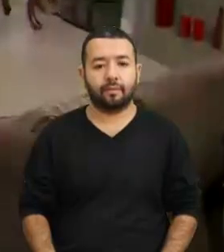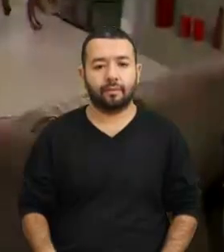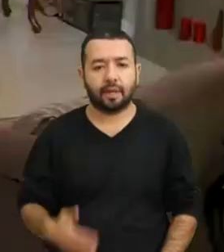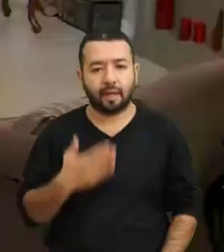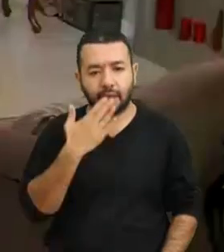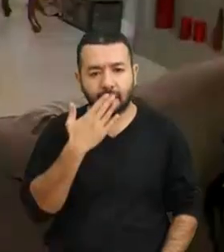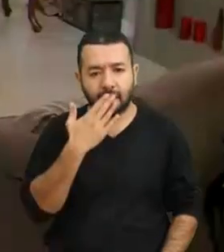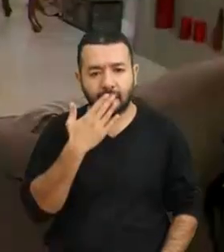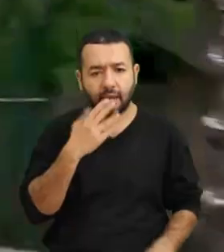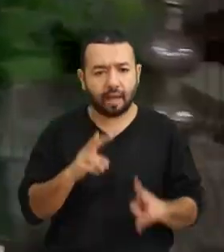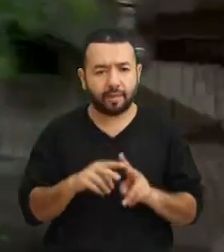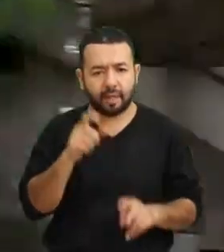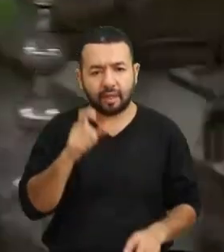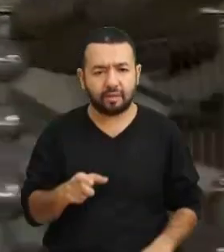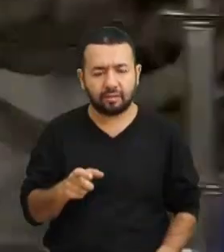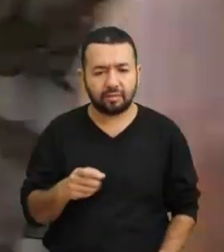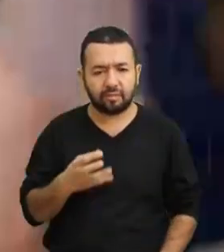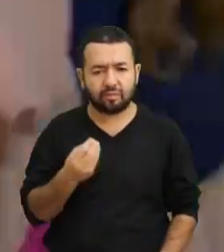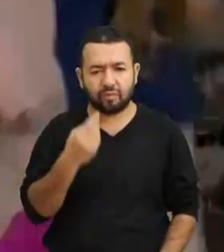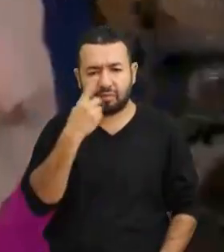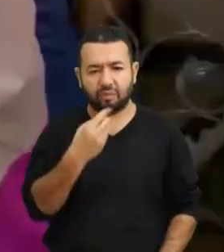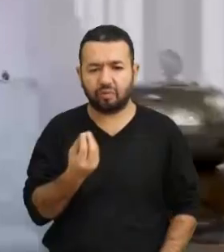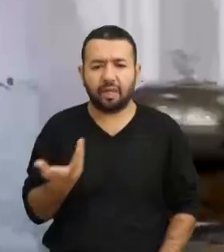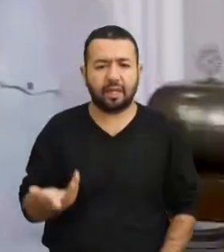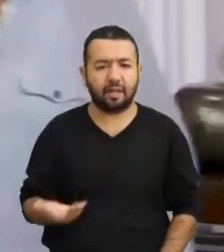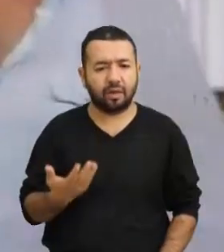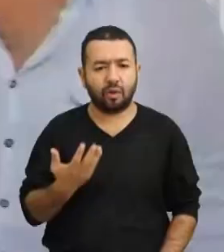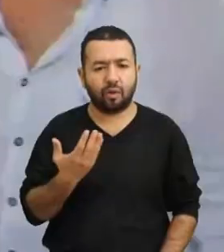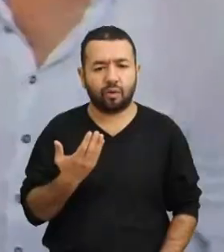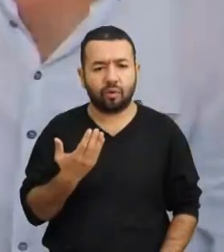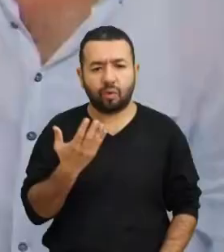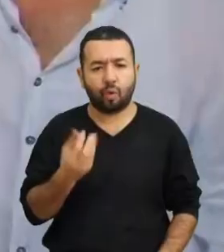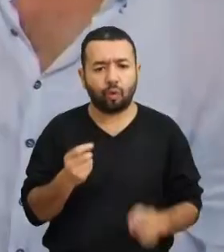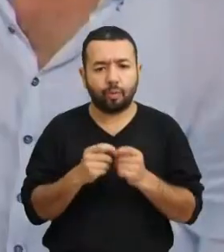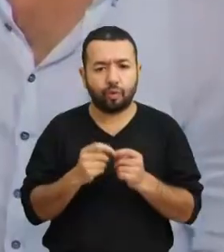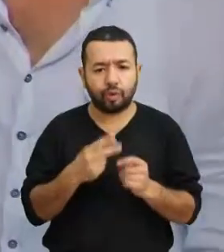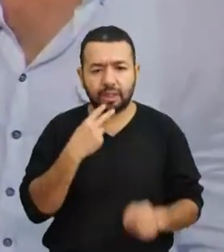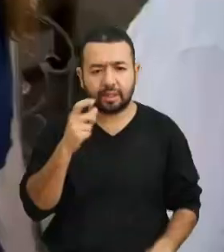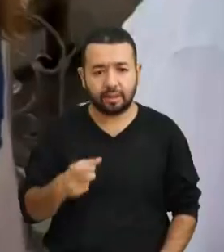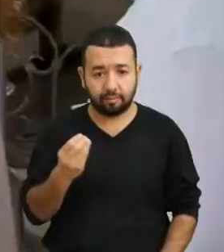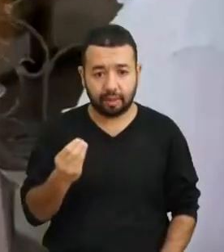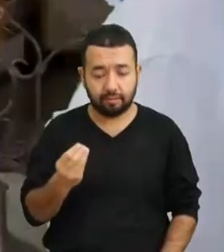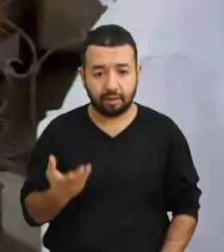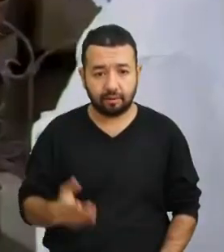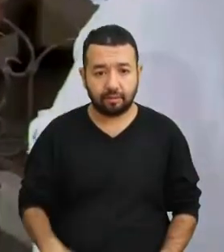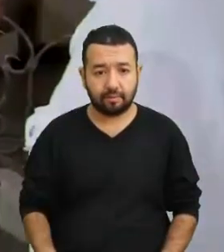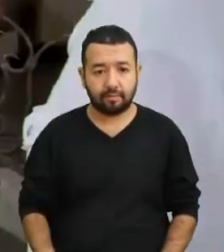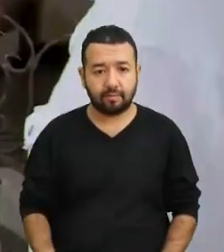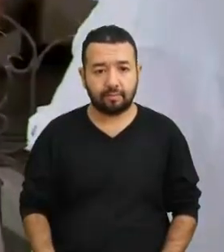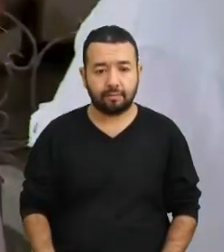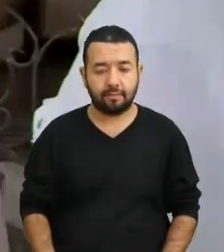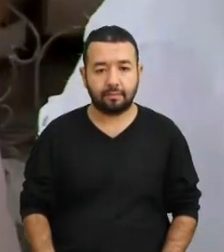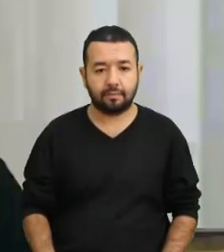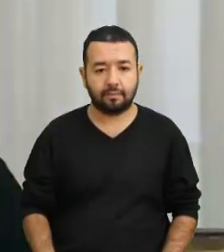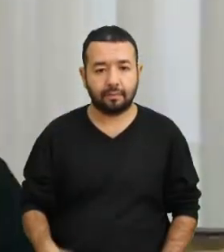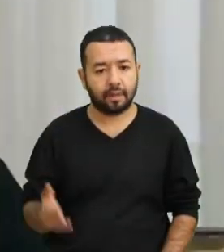Aa! Biricik ne bir style'a böyle, hiç yakışmamış hayatım. Ne oldu boncuğum? Kızım iyi misin? Biricik'in saç baş dağılmış, ayakta